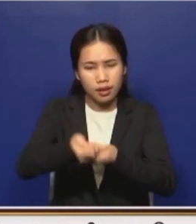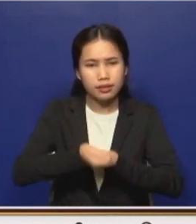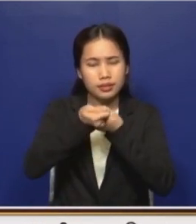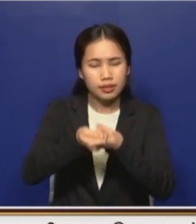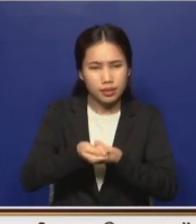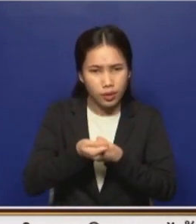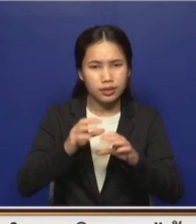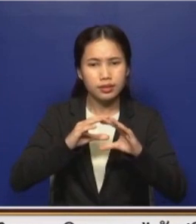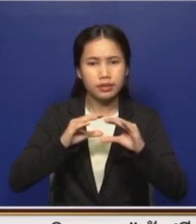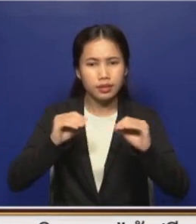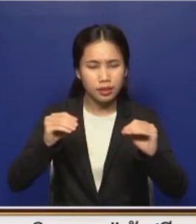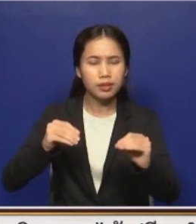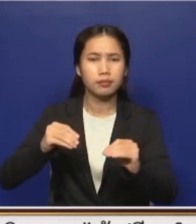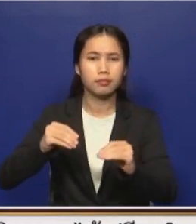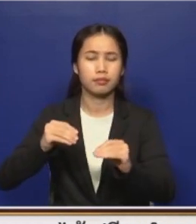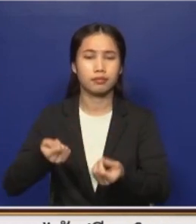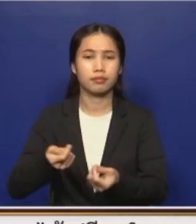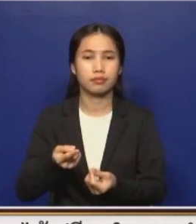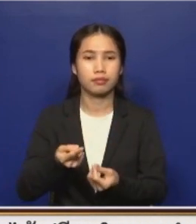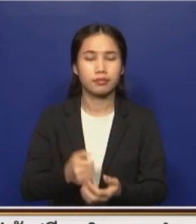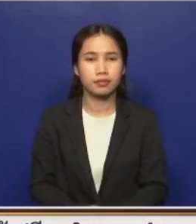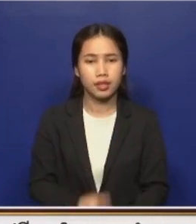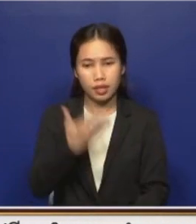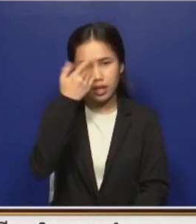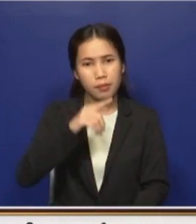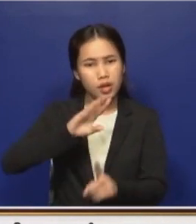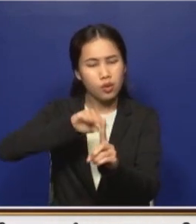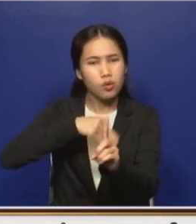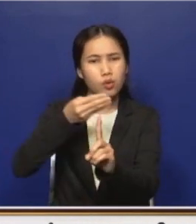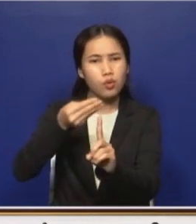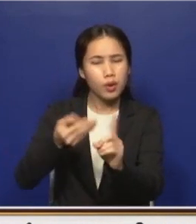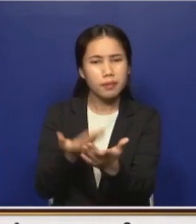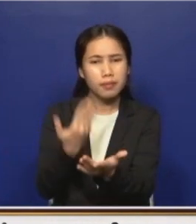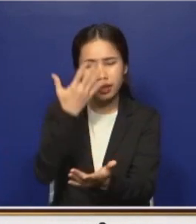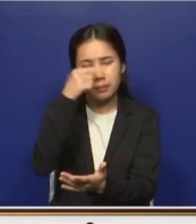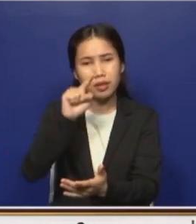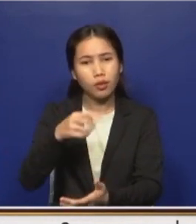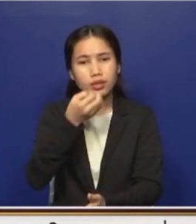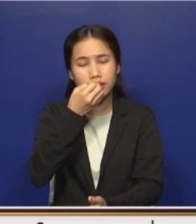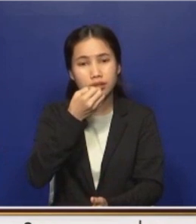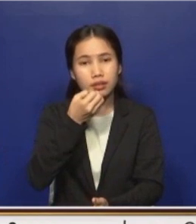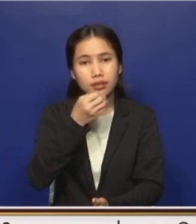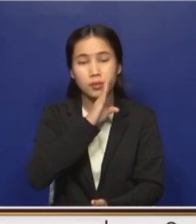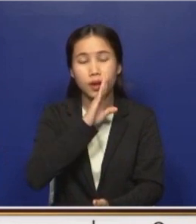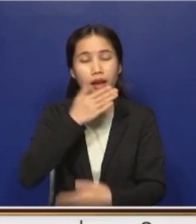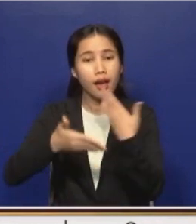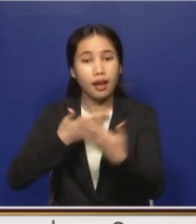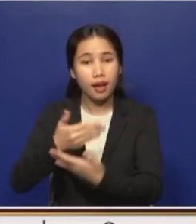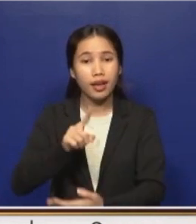การครอบงำการค้าการผูกขาดตลาดเป็นสิ่งที่เป็นอันตรายที่สุด